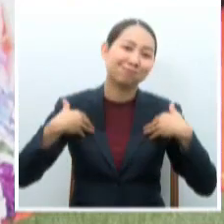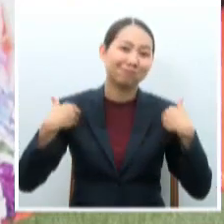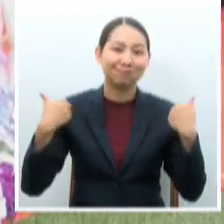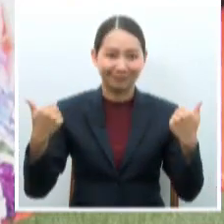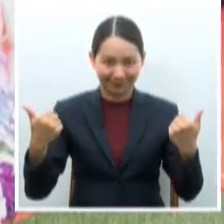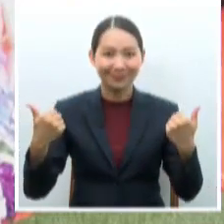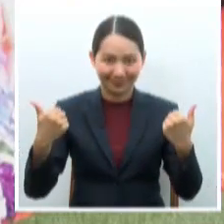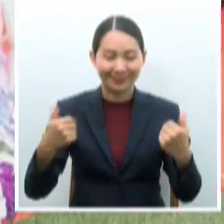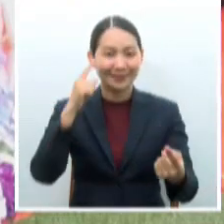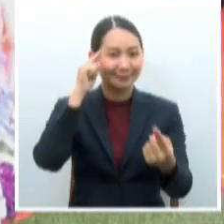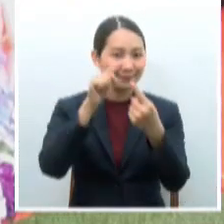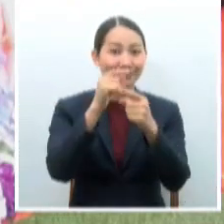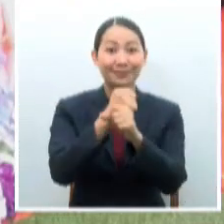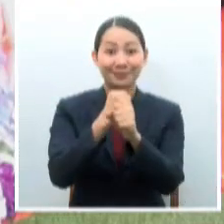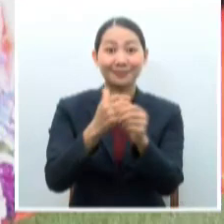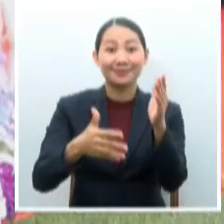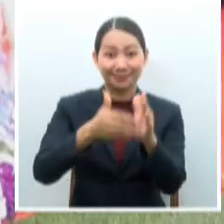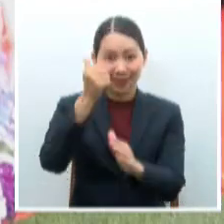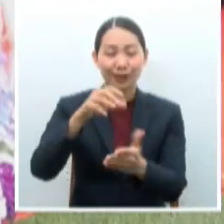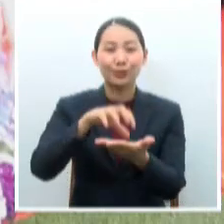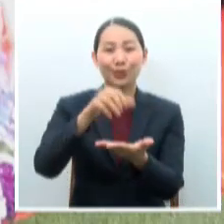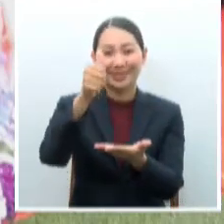ความสำเร็จในที่การงานทุกท่านครับขอให้โชคดีปีใหม่ครับ